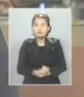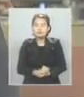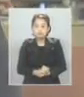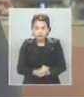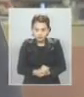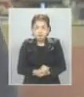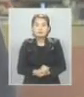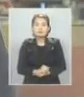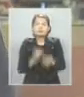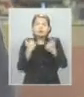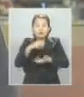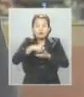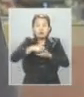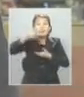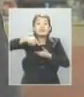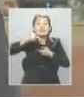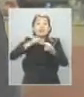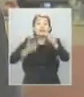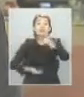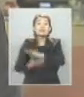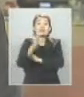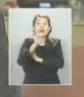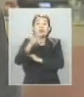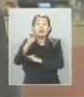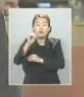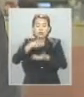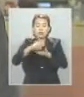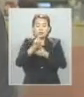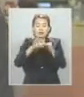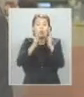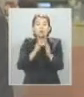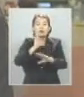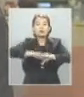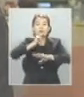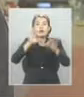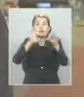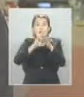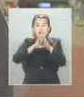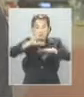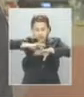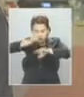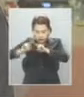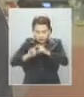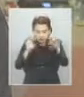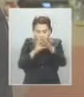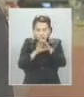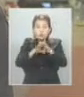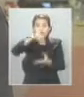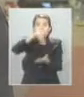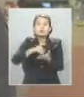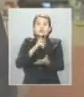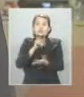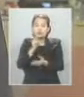ในรายการพิเศษ9นาฬิกาเมื่อเช้านี้นักวิชาการศูนย์พลังงานเพื่อสิ่งแวดล้อมอุทยานนานาชาติสิรินธรได้วิเคราะห์เหตุการ